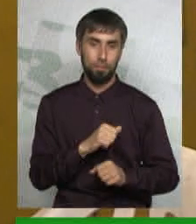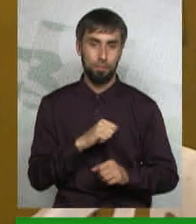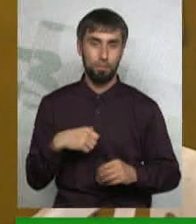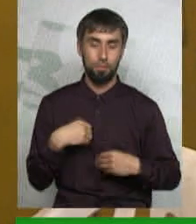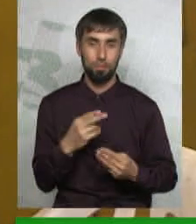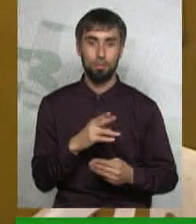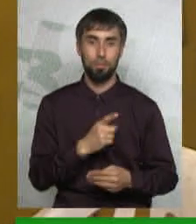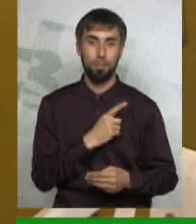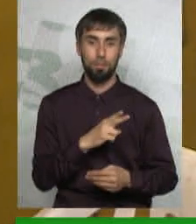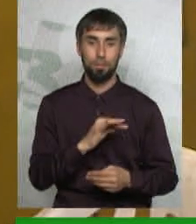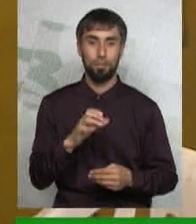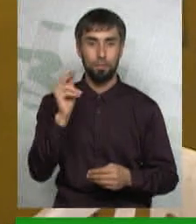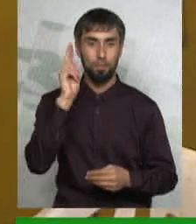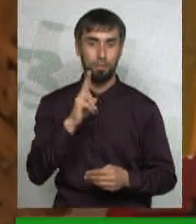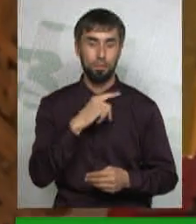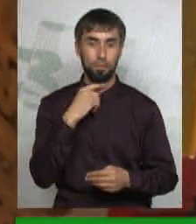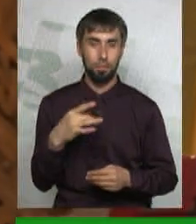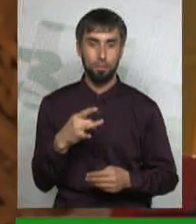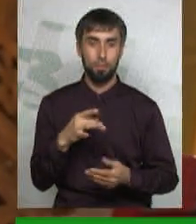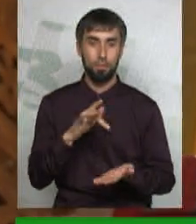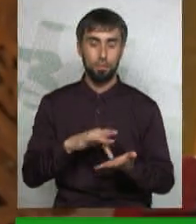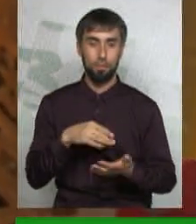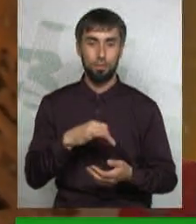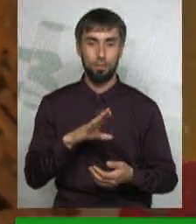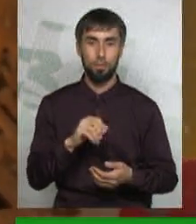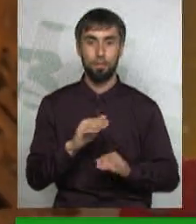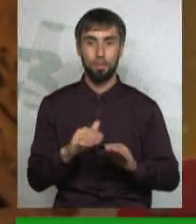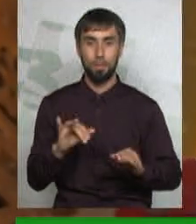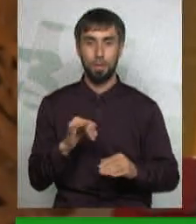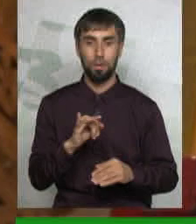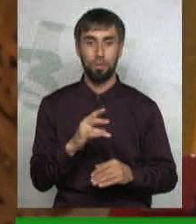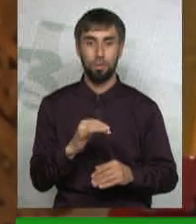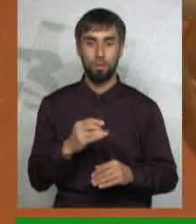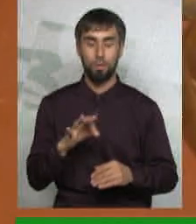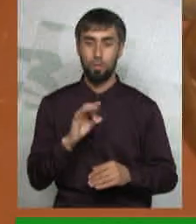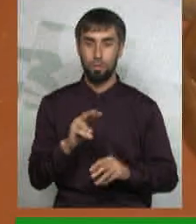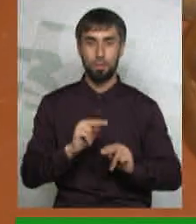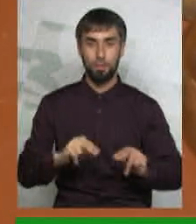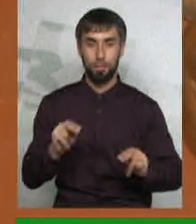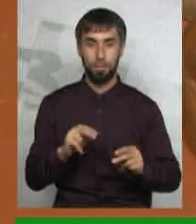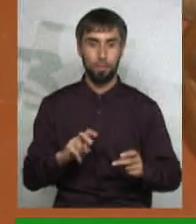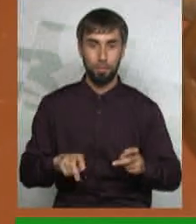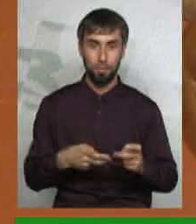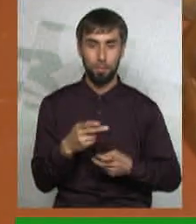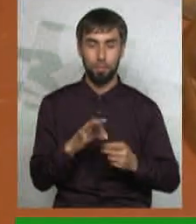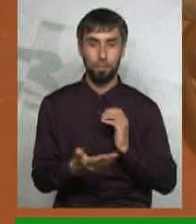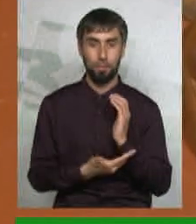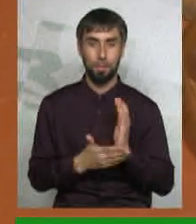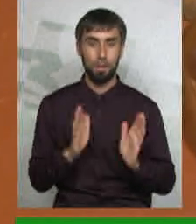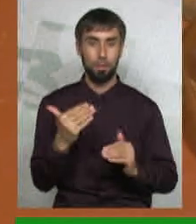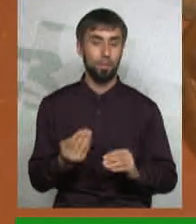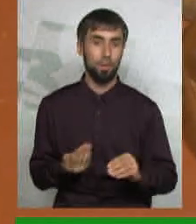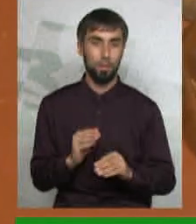дает мастер-классы учащимся Республиканского центра творчества детей и юношества. Он преподает резьбу по дереву в рамках